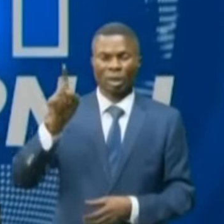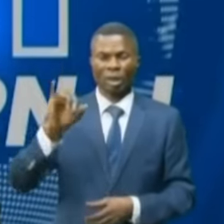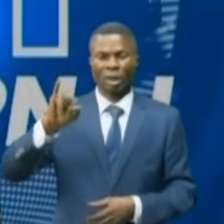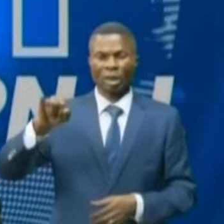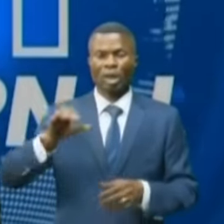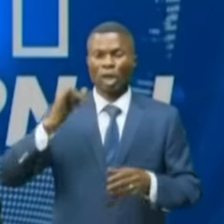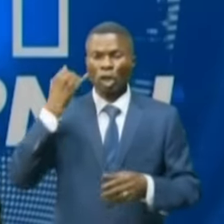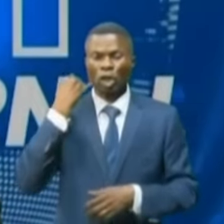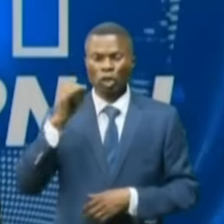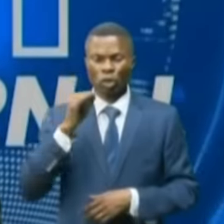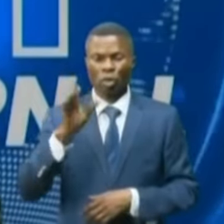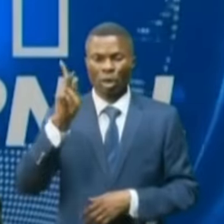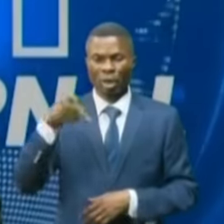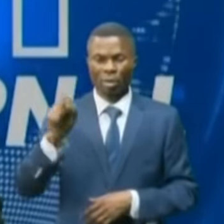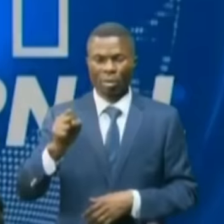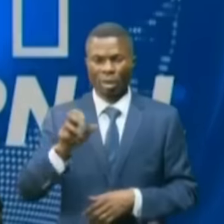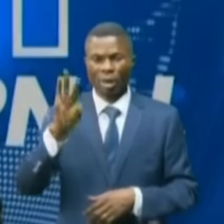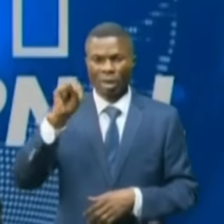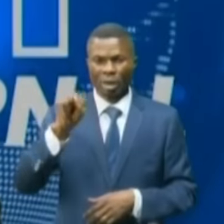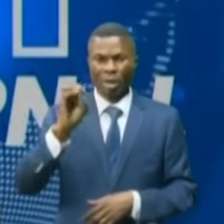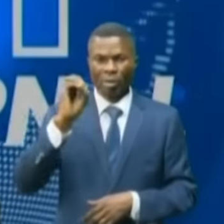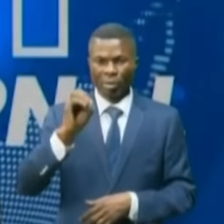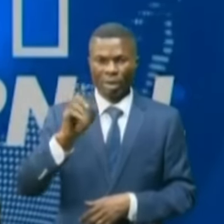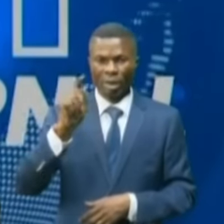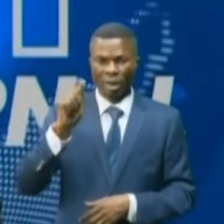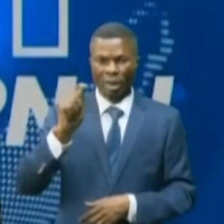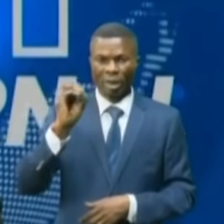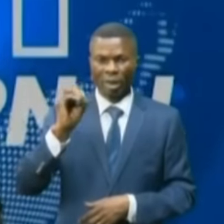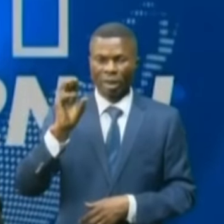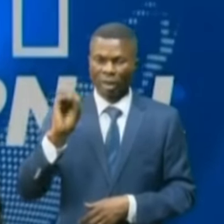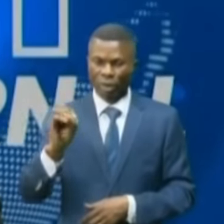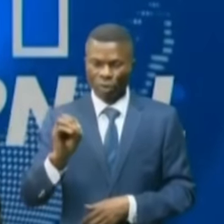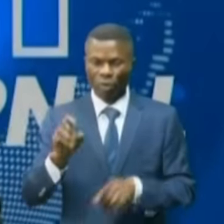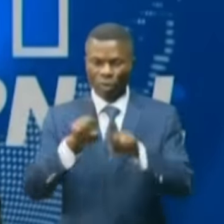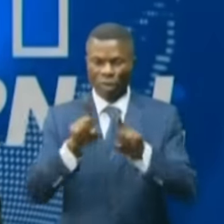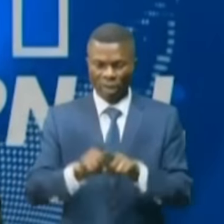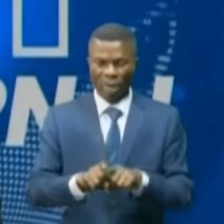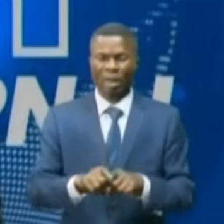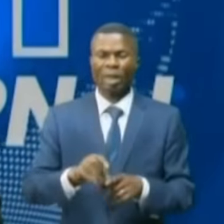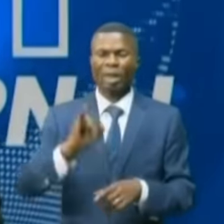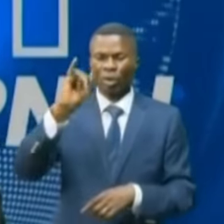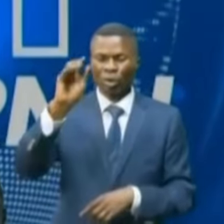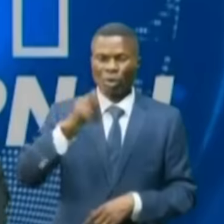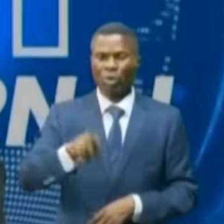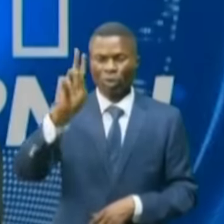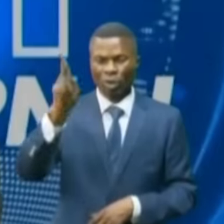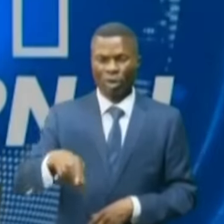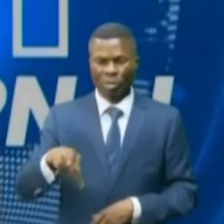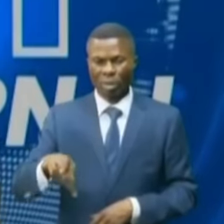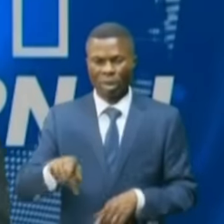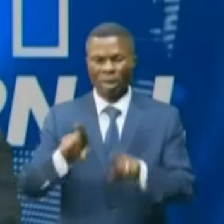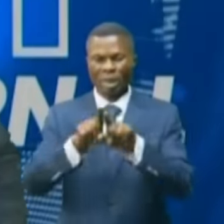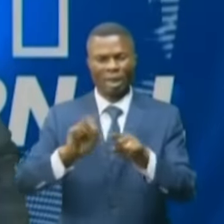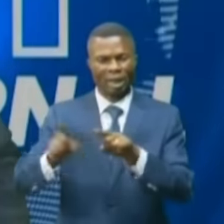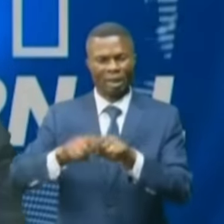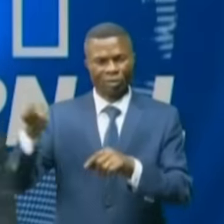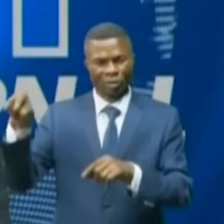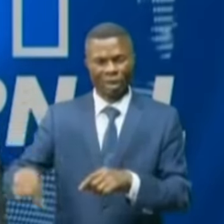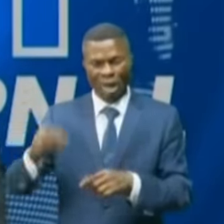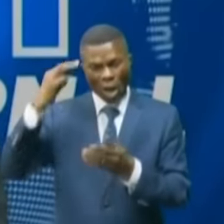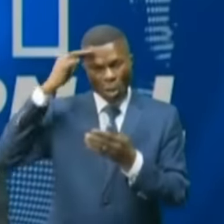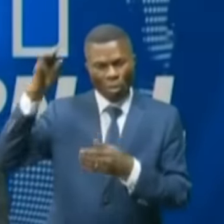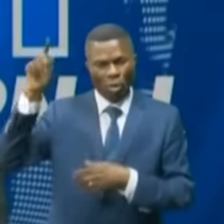Parc, Ozone, Météo, Pigeon, Delvaux, Djelo, Binza, Upen, Sangamamba, Ngomba, Kikusa,